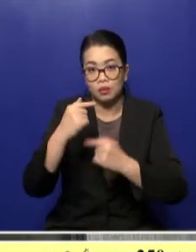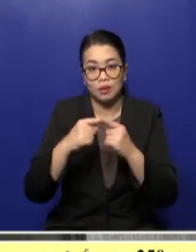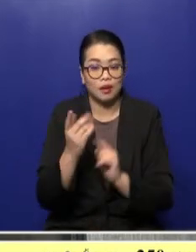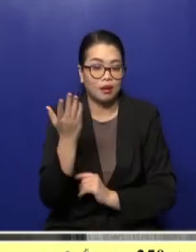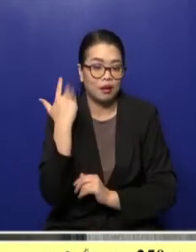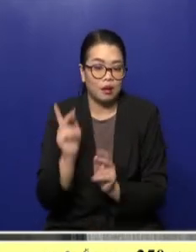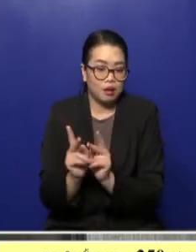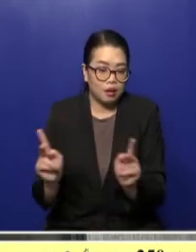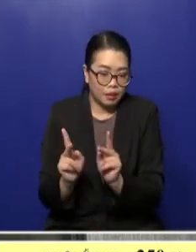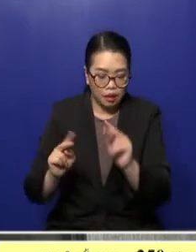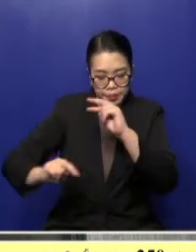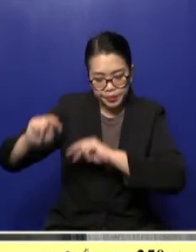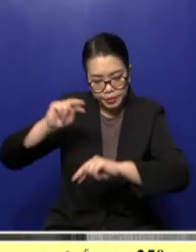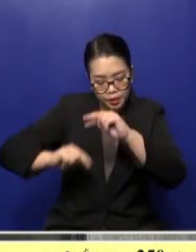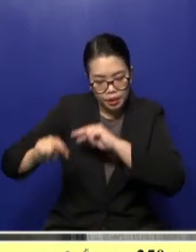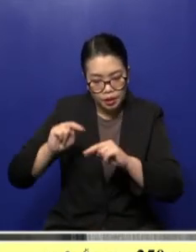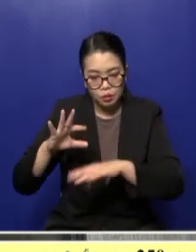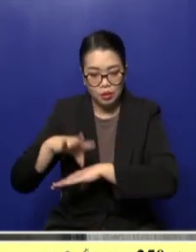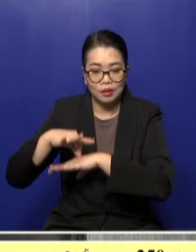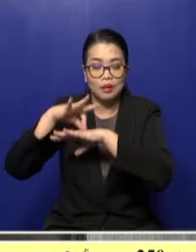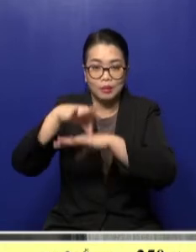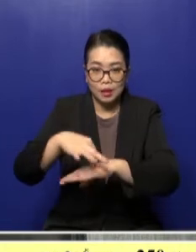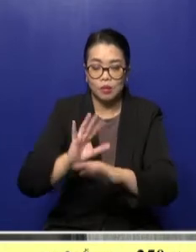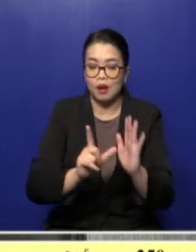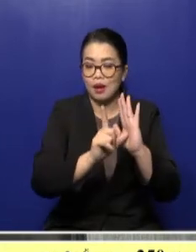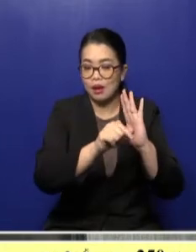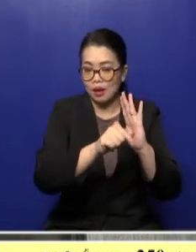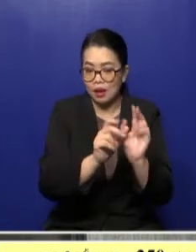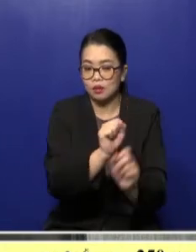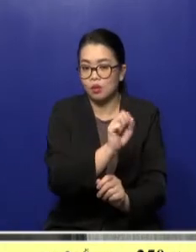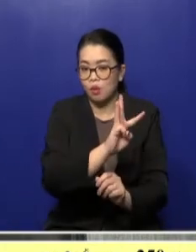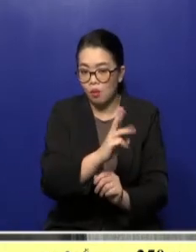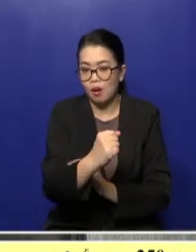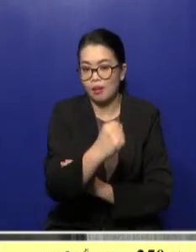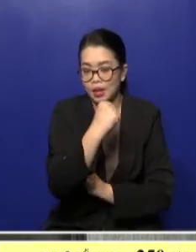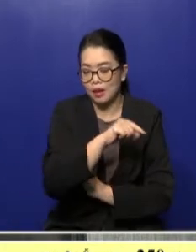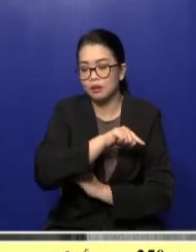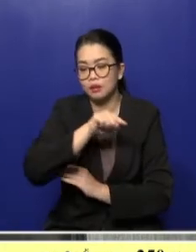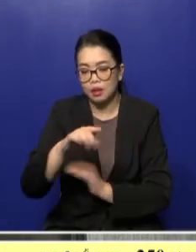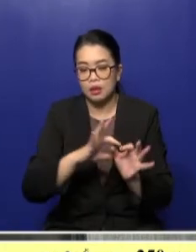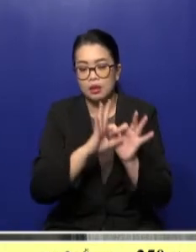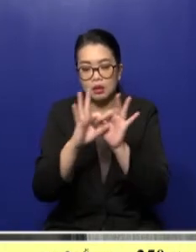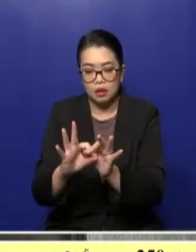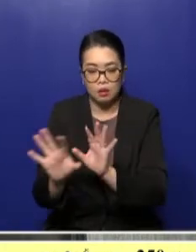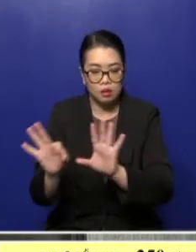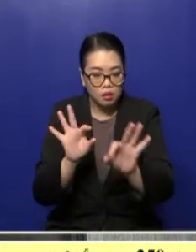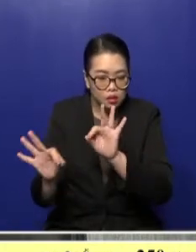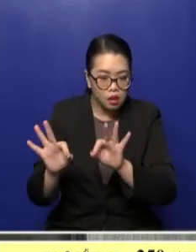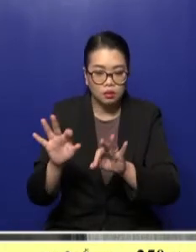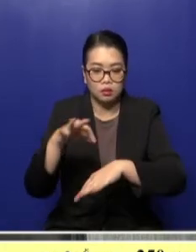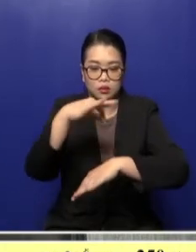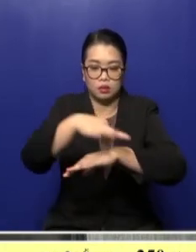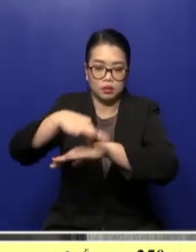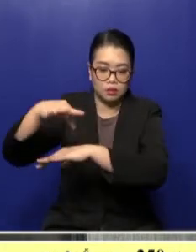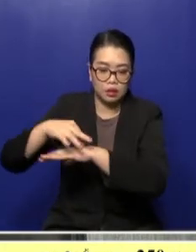นั้นก็ได้พิจารณาถึงว่าการที่ให้เลขาวุฒิสภานั้นเป็นผู้มีอำนาจหน้าที่เข้าไปเกี่ยวข้องอยู่ในการคัดเลือก